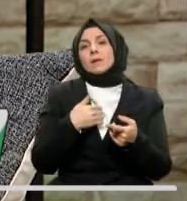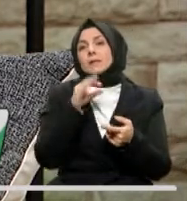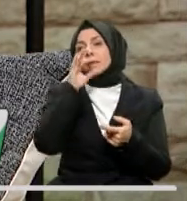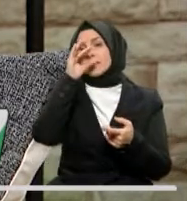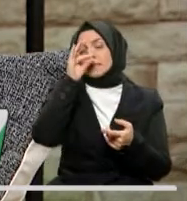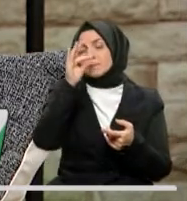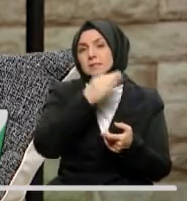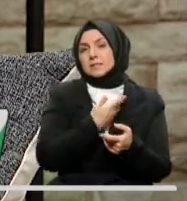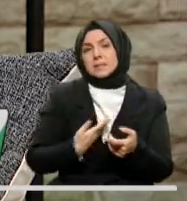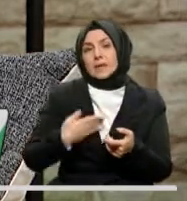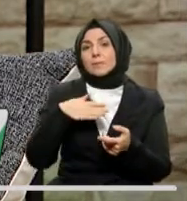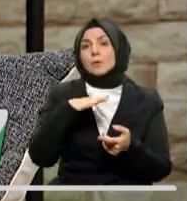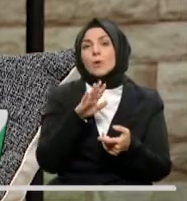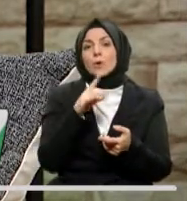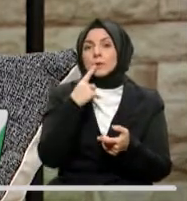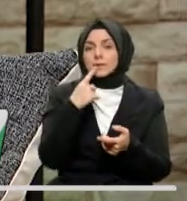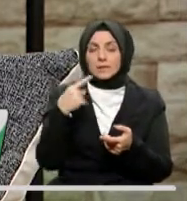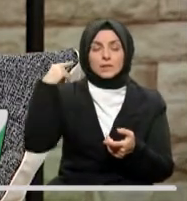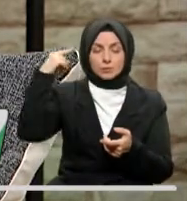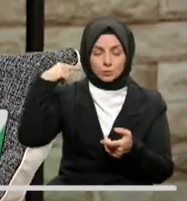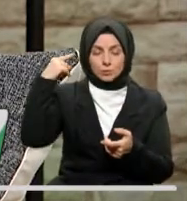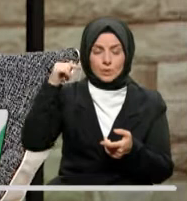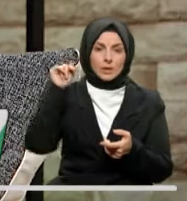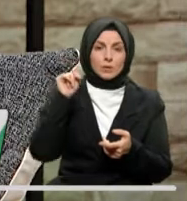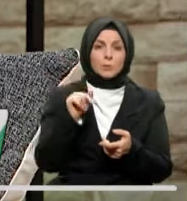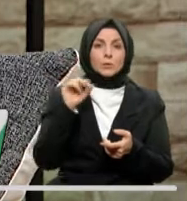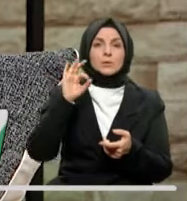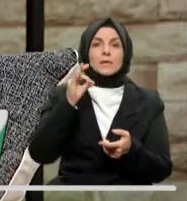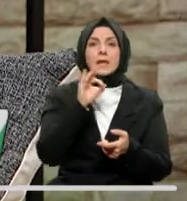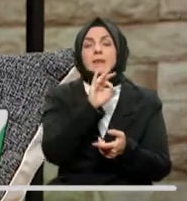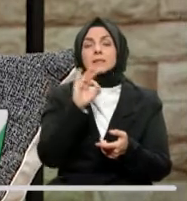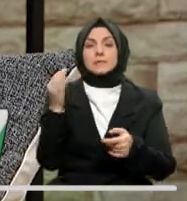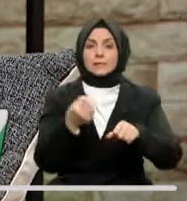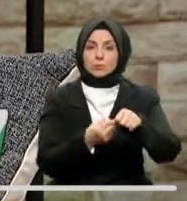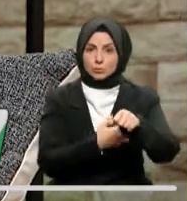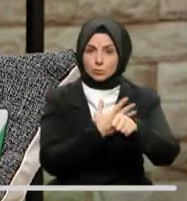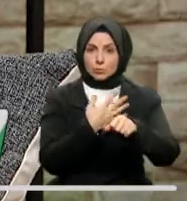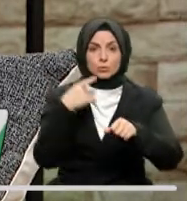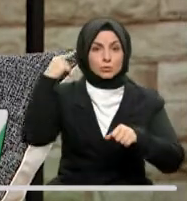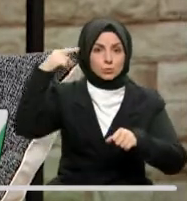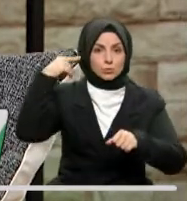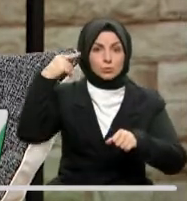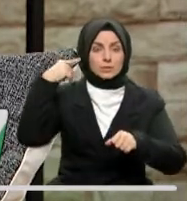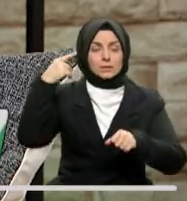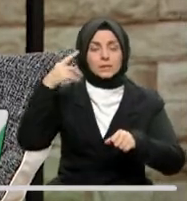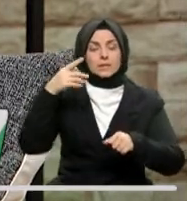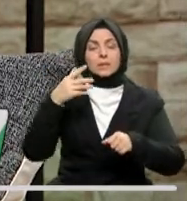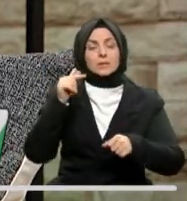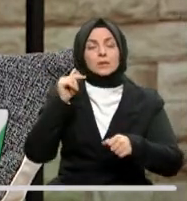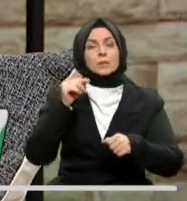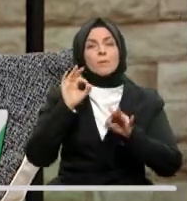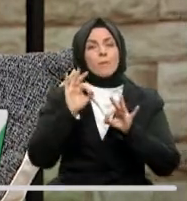bir durum Yani kısaca böyle değersizlik duygusu nedir der siz kalkıp nedir diye baktığımızda bu böyle